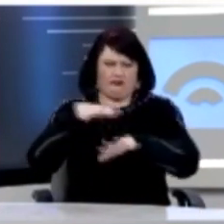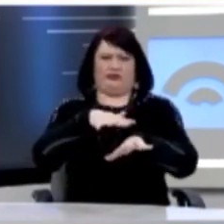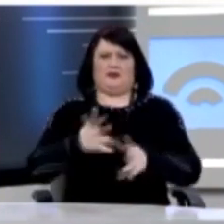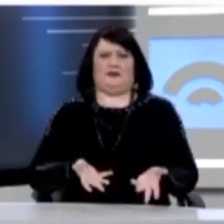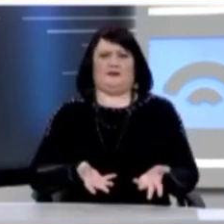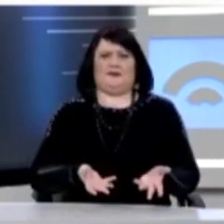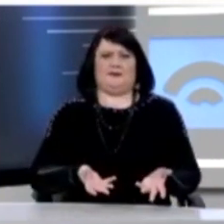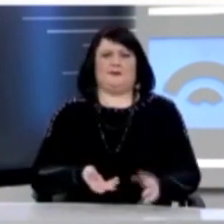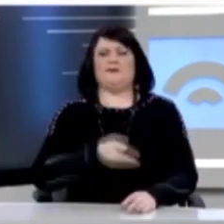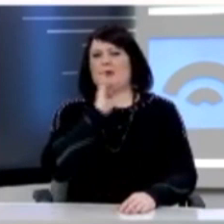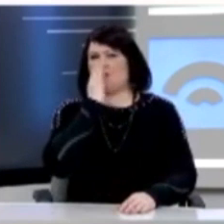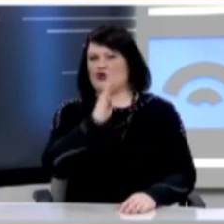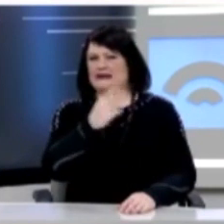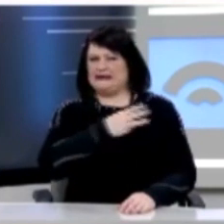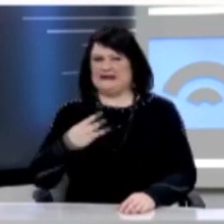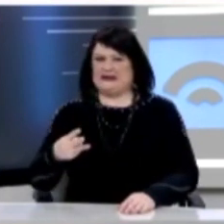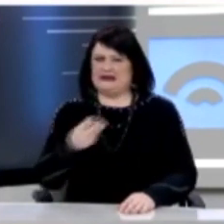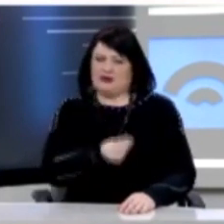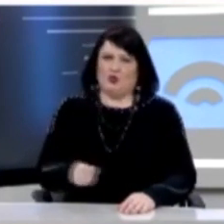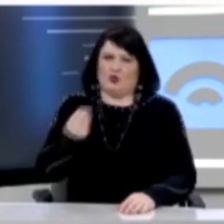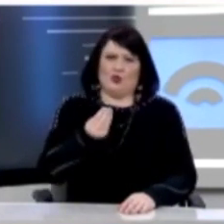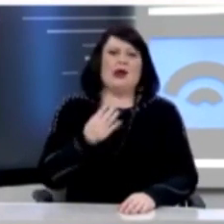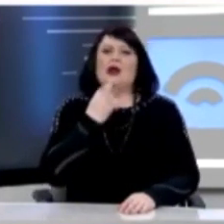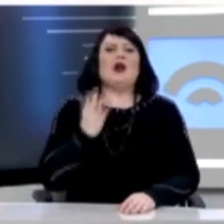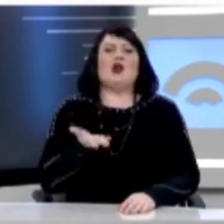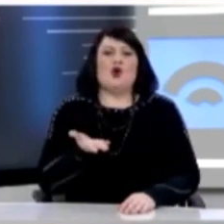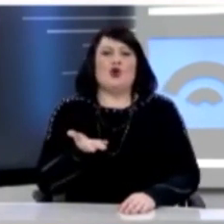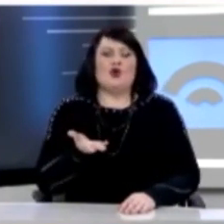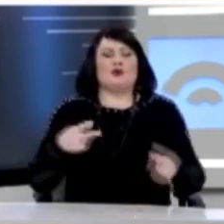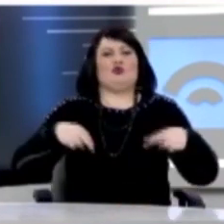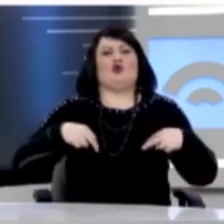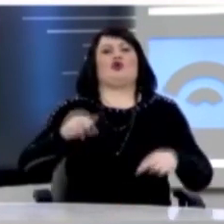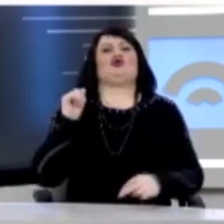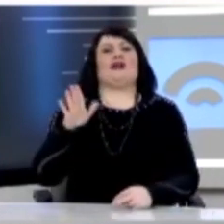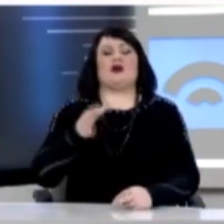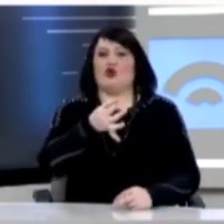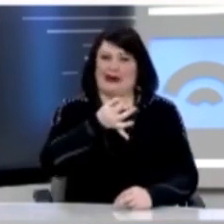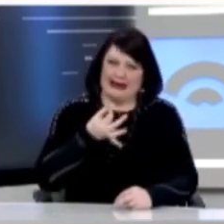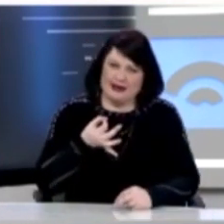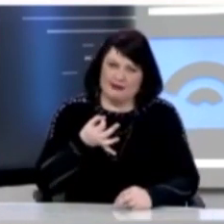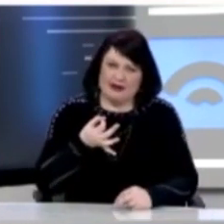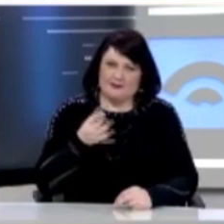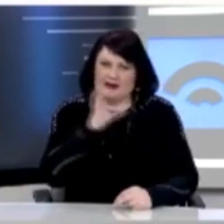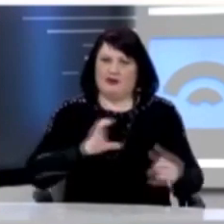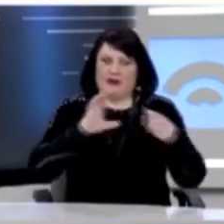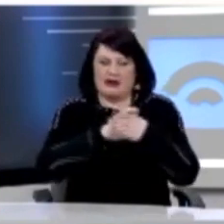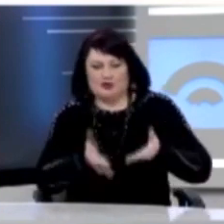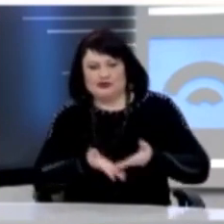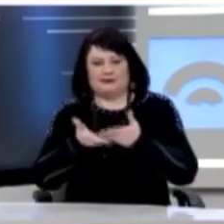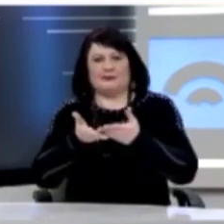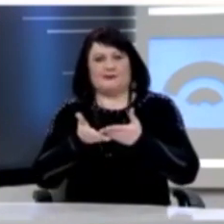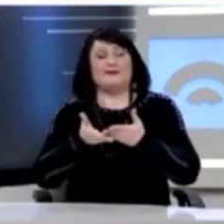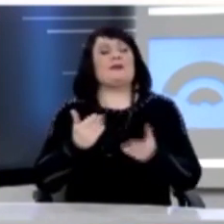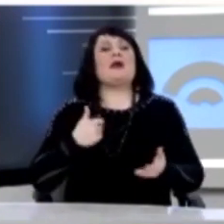Και η υποκρισία γίνεται ακόμα μεγαλύτερη μετά τις δηλώσεις του Υπουργείου Εξωτερικών σας, όπου στηρίζεται η Ευρωπαϊκή Ένωση